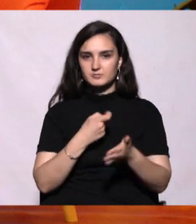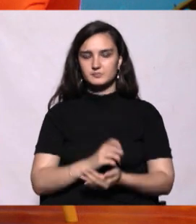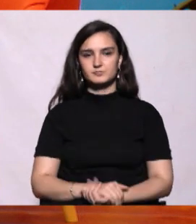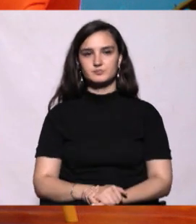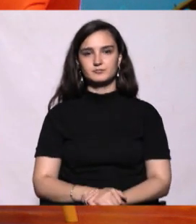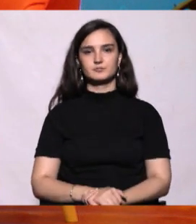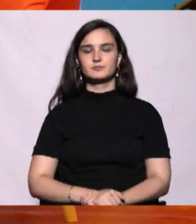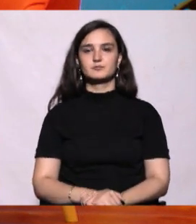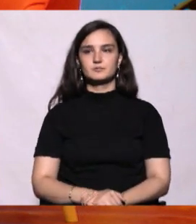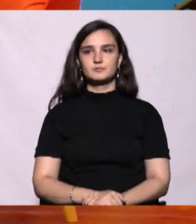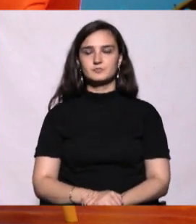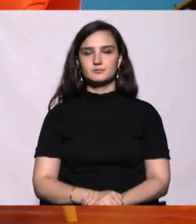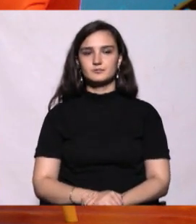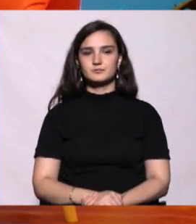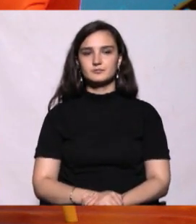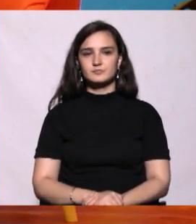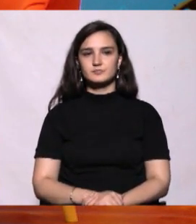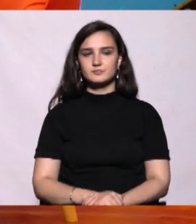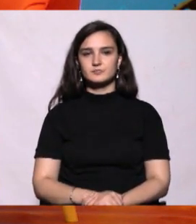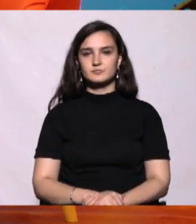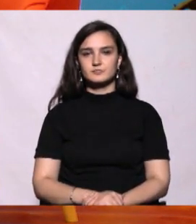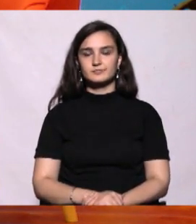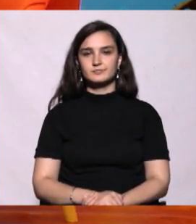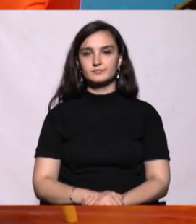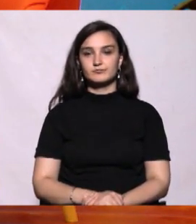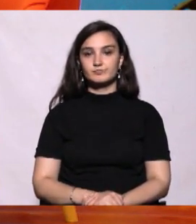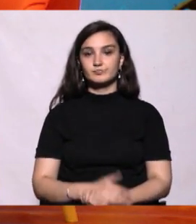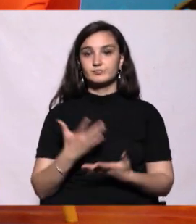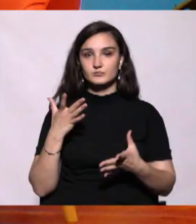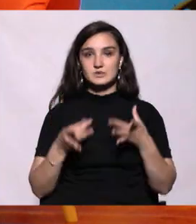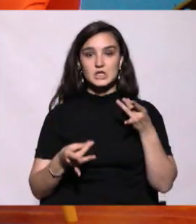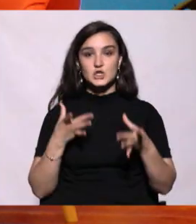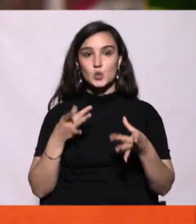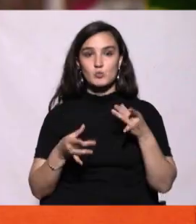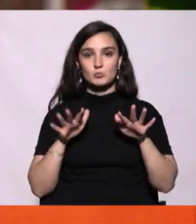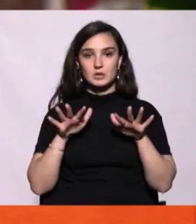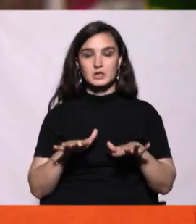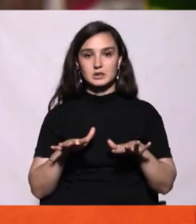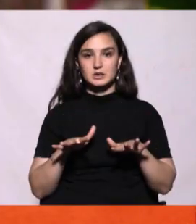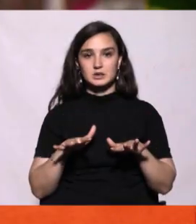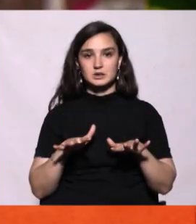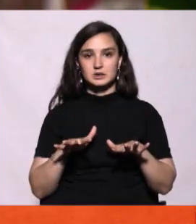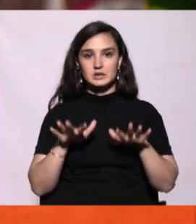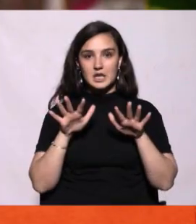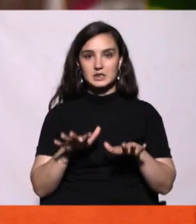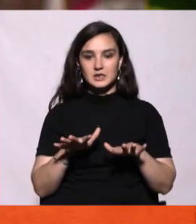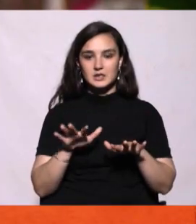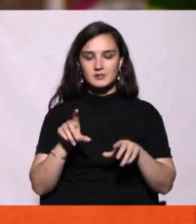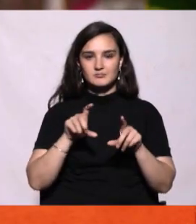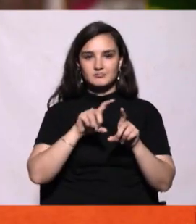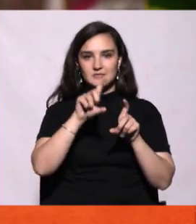Gamodzieba. Fourth word, moor. Moor. Daჭაობებული ადგილი. Samonadireo